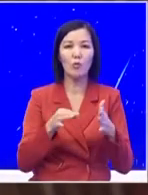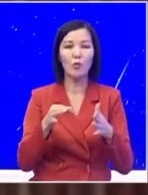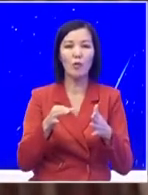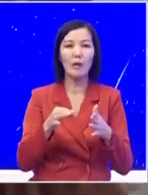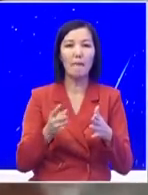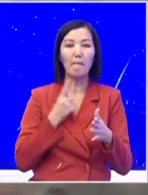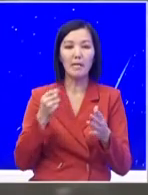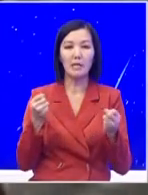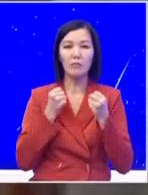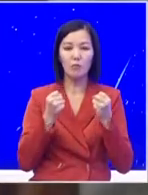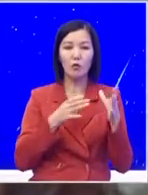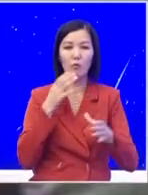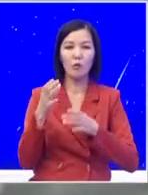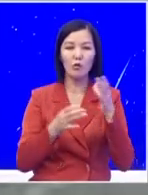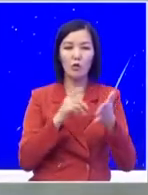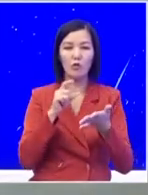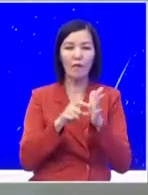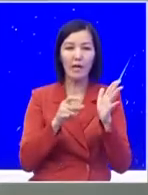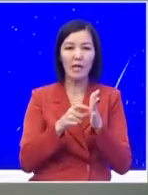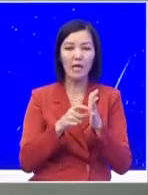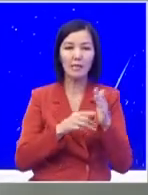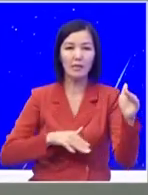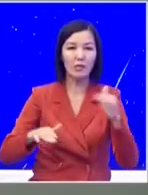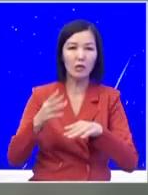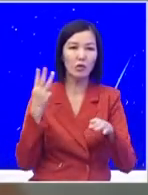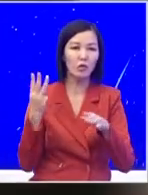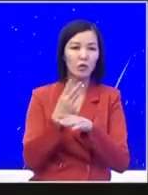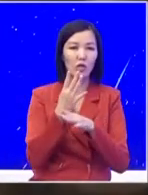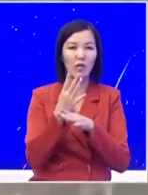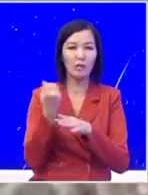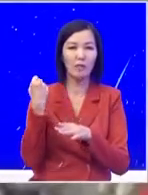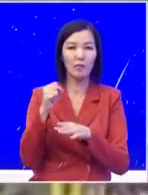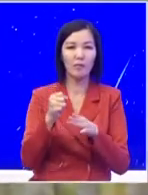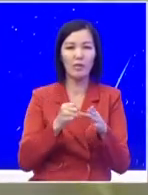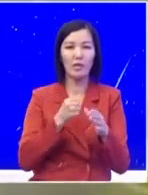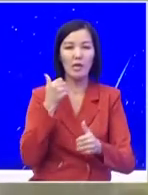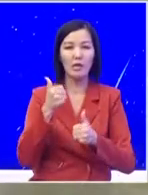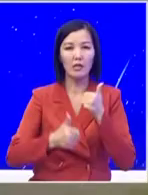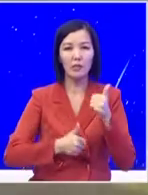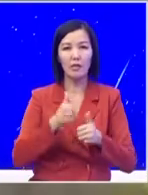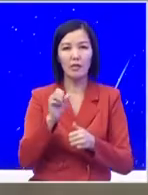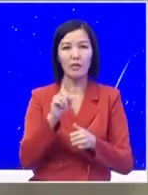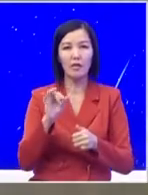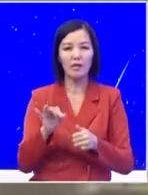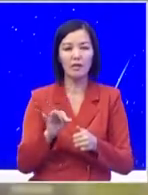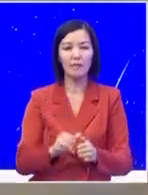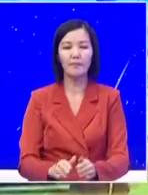является мастером спорта международного класса. Пловец 4-жды побеждал на чемпионате Азии.